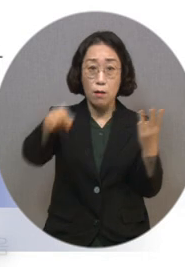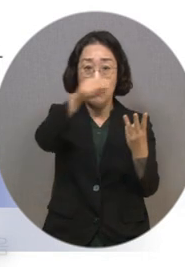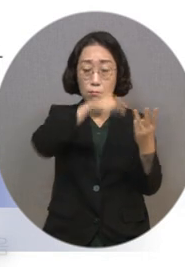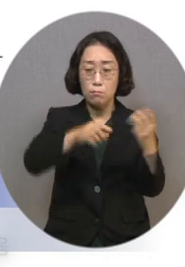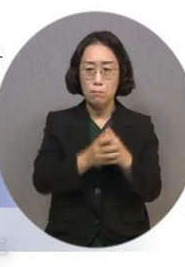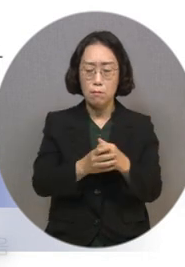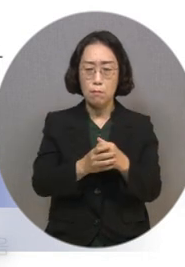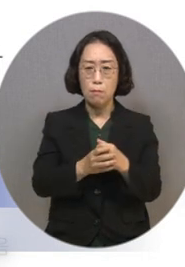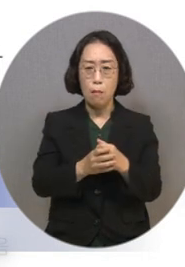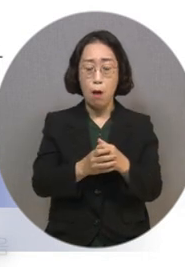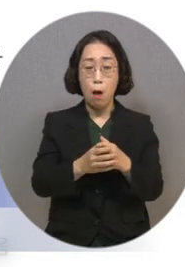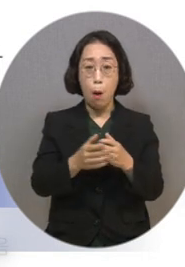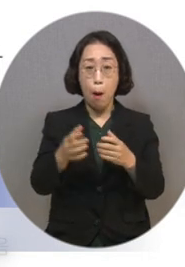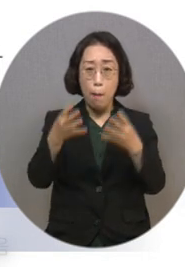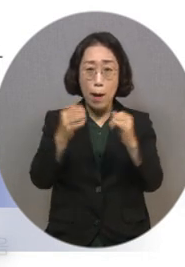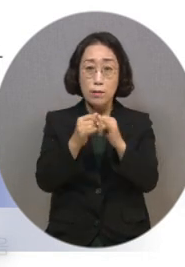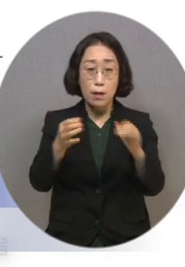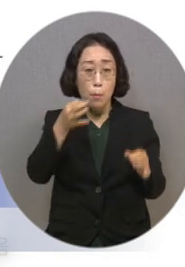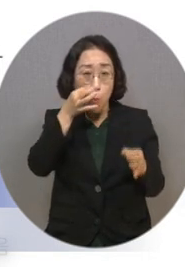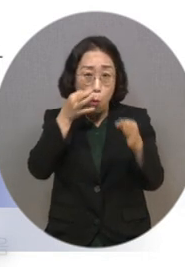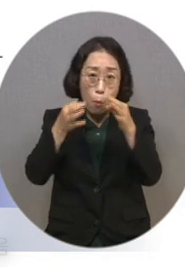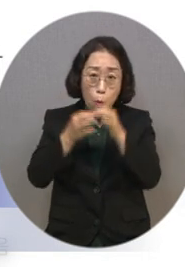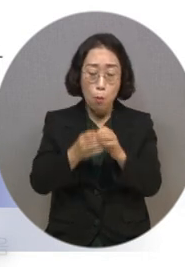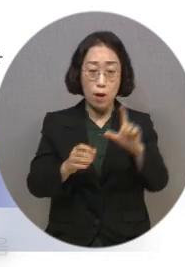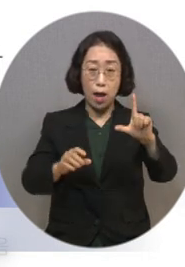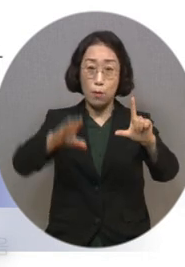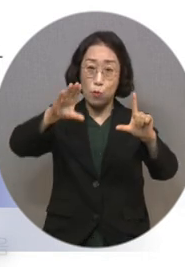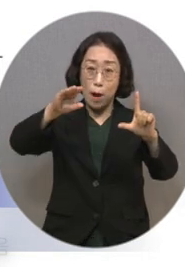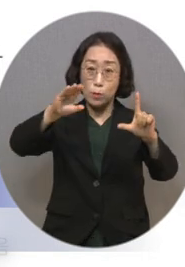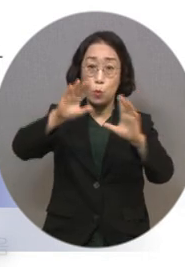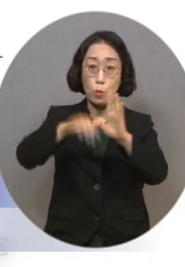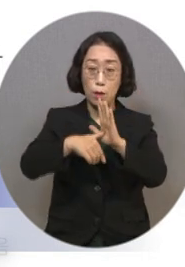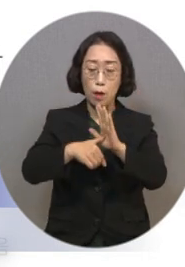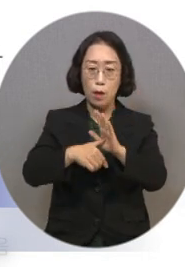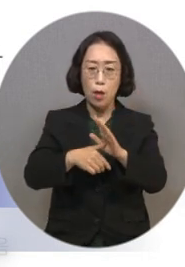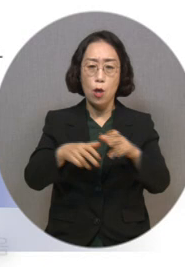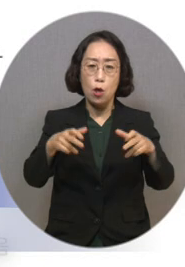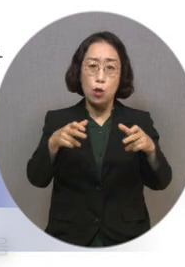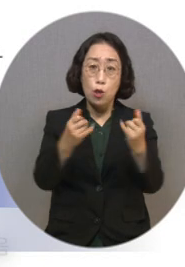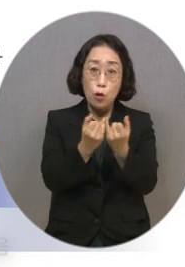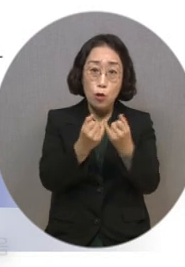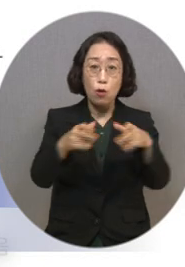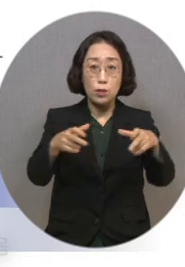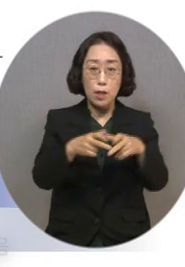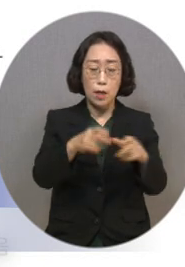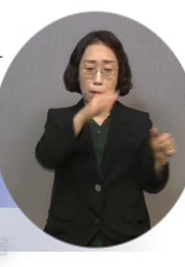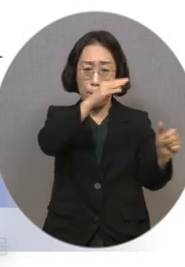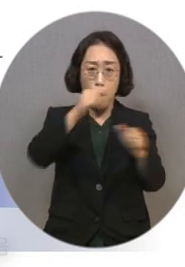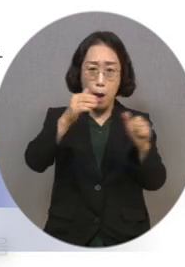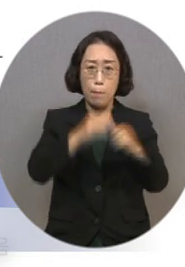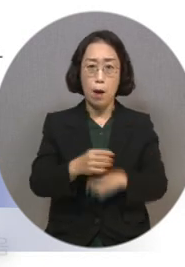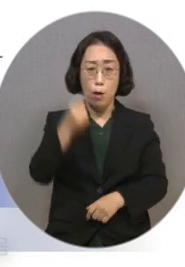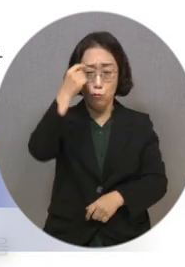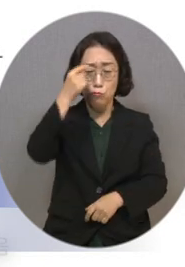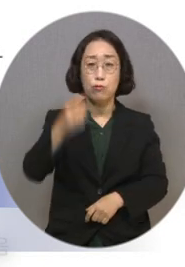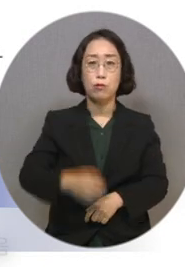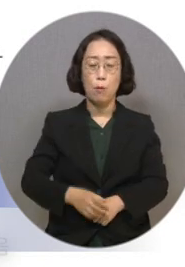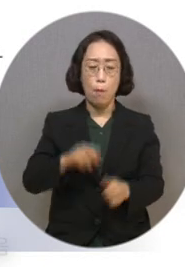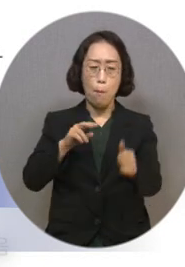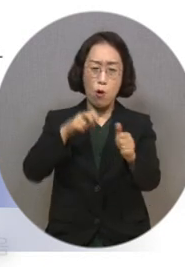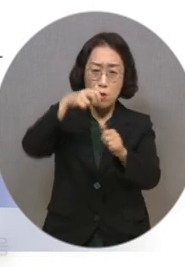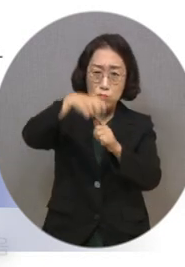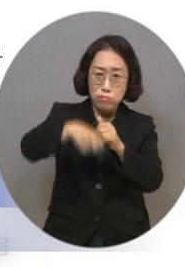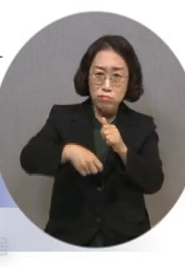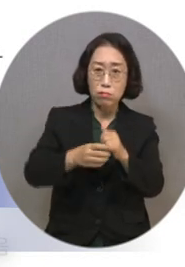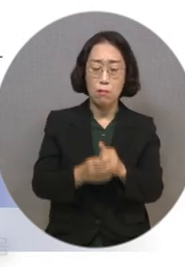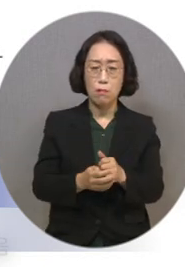불특정 다수가 시청하는 인터넷 라이브 방송에서 여성 지적 장애인들을 출연시켜 눈썹을 밀고이 삭발을 시키는